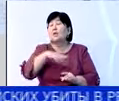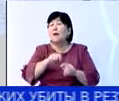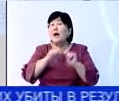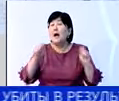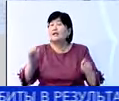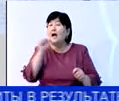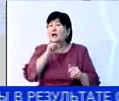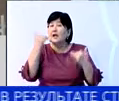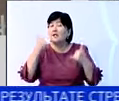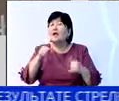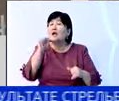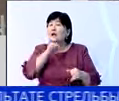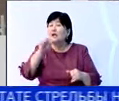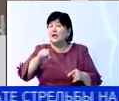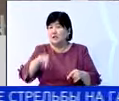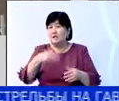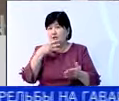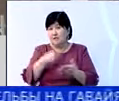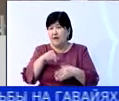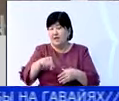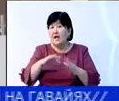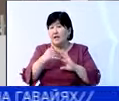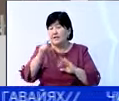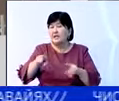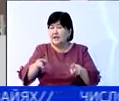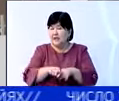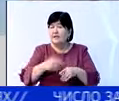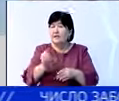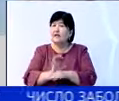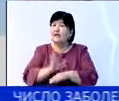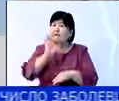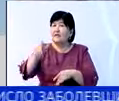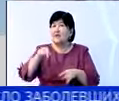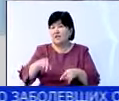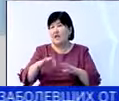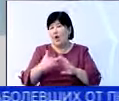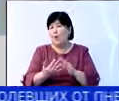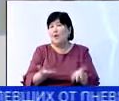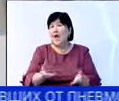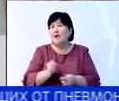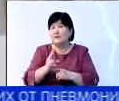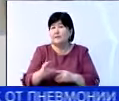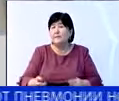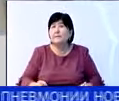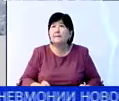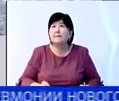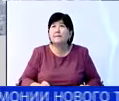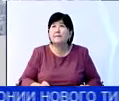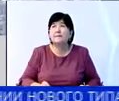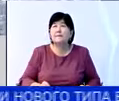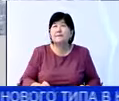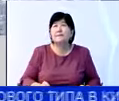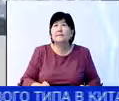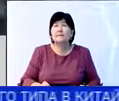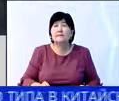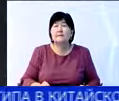краж скота. Барымтачи оказались из своих. Сельчане настояли на выселении их из аула. Галымжан Жумназар, Елеман Жаматов, Баужан